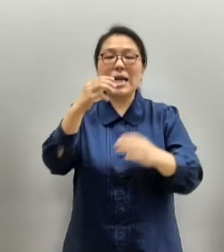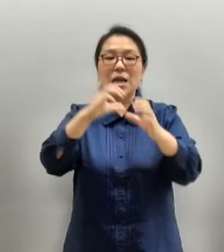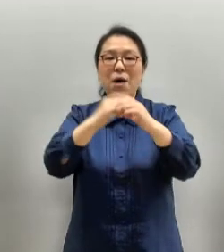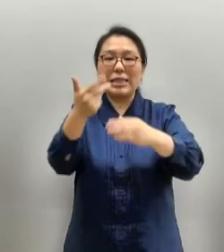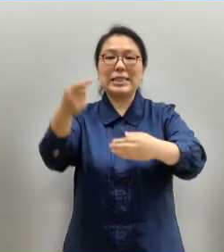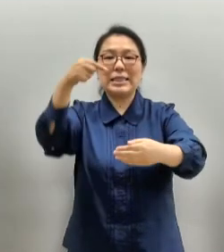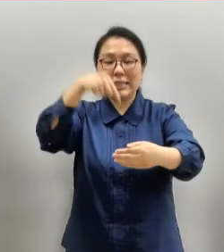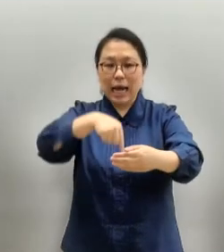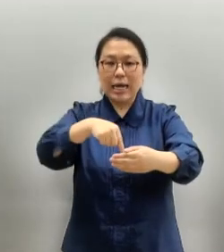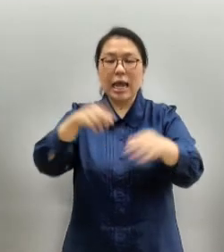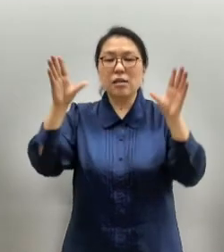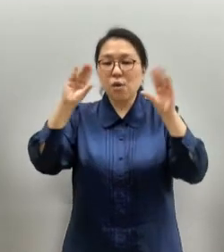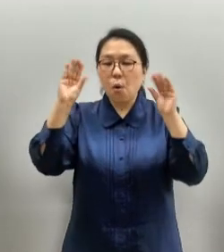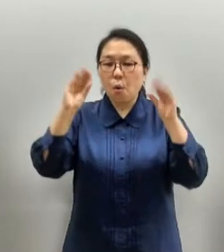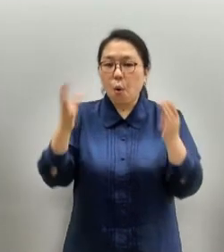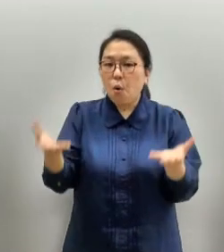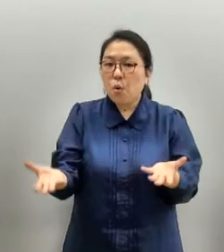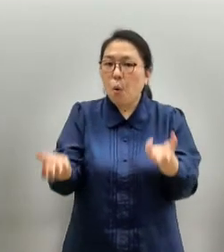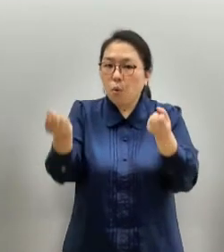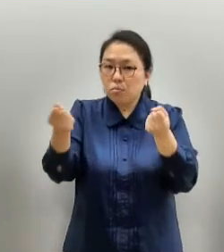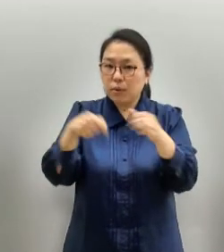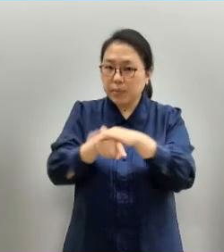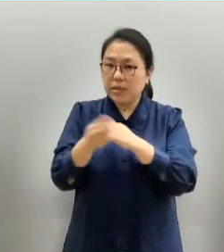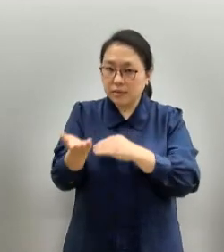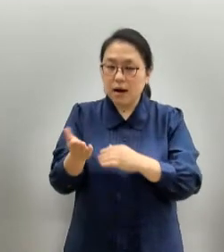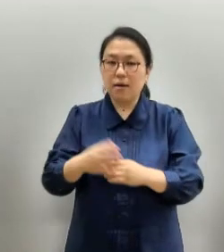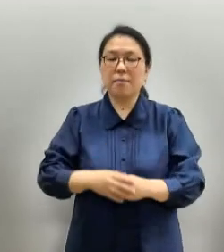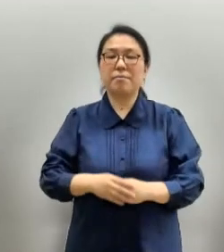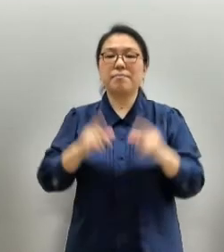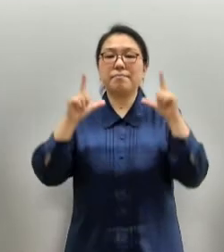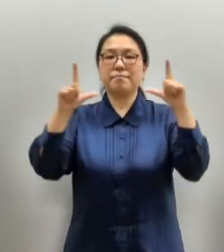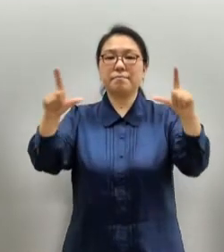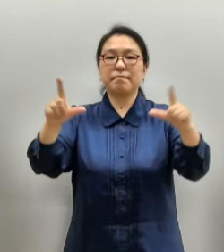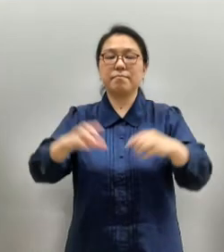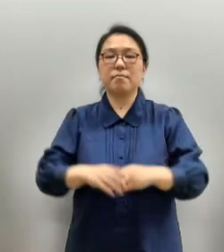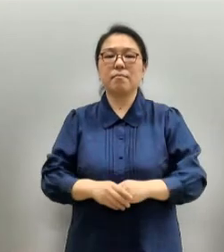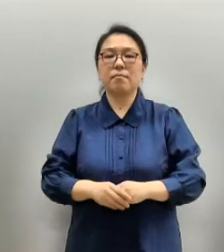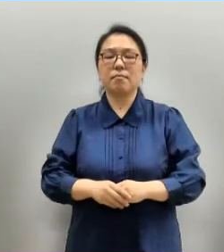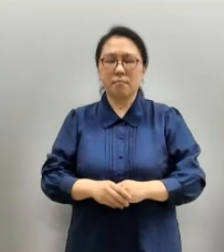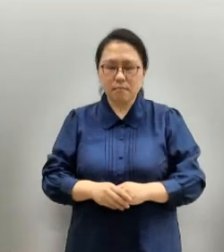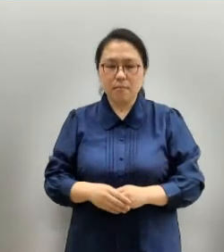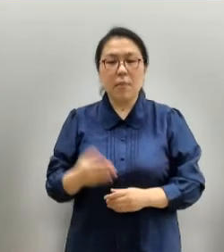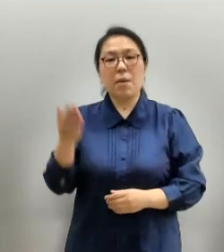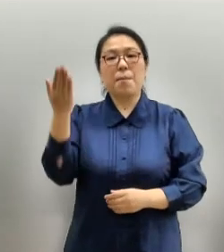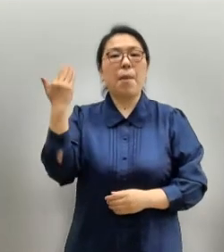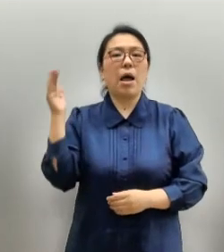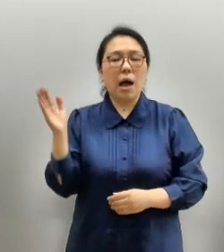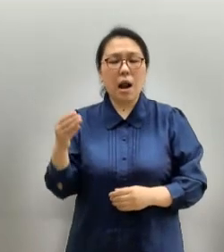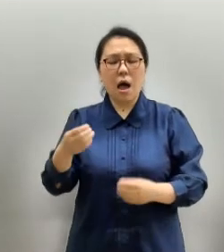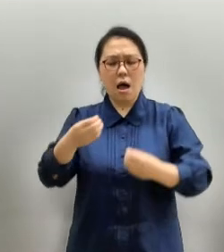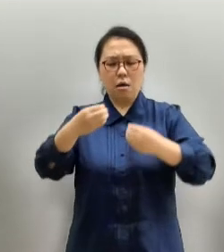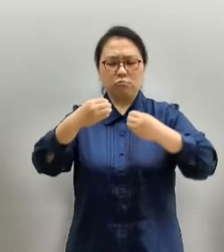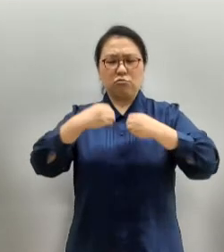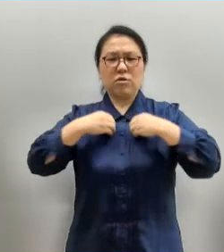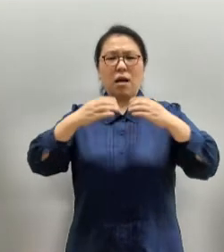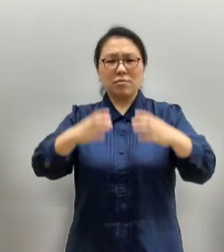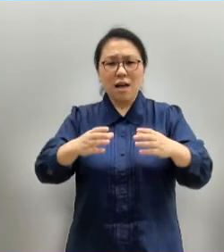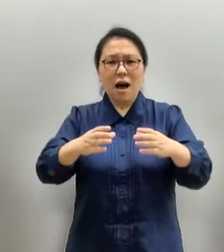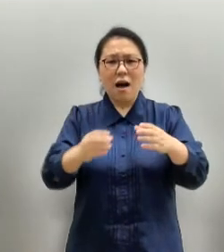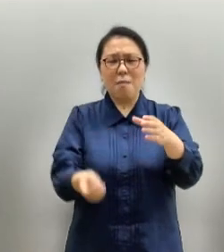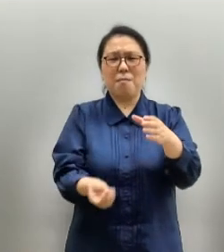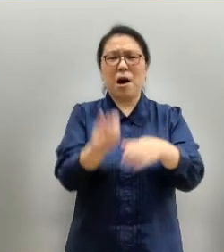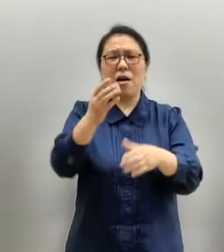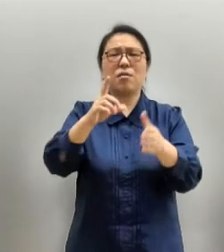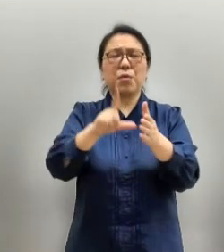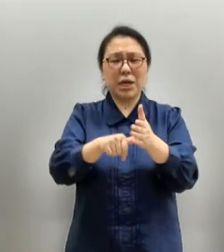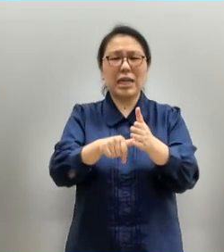内で共有している、していくという考え方ですか。 はい、毎回ですね、クラスターが発生した場合にですね、A4 の紙